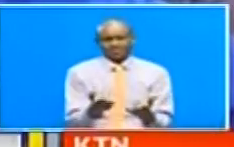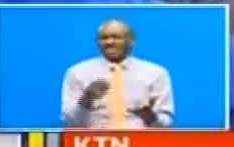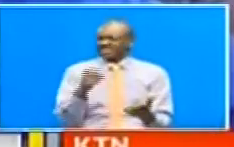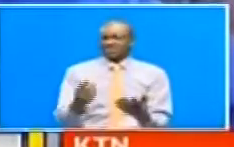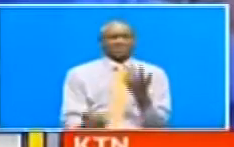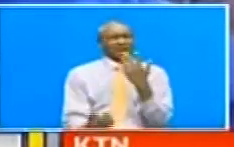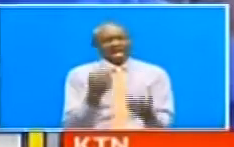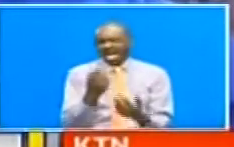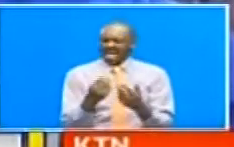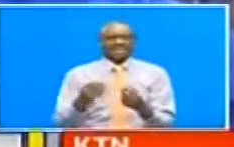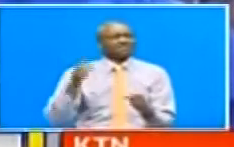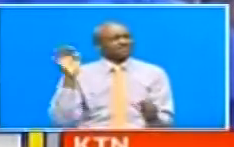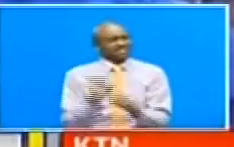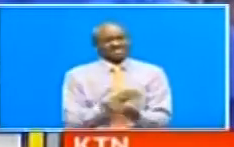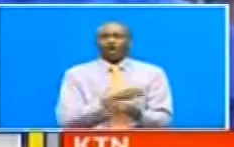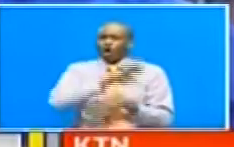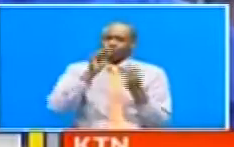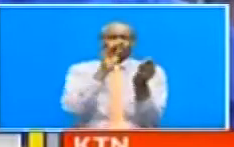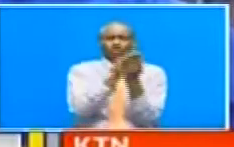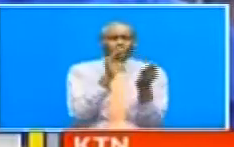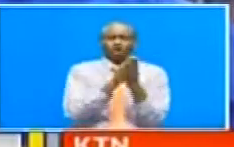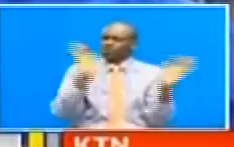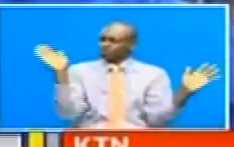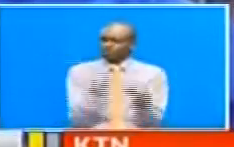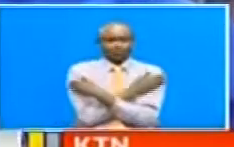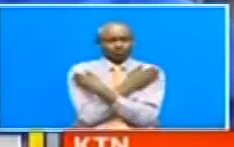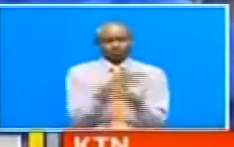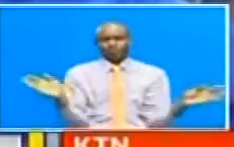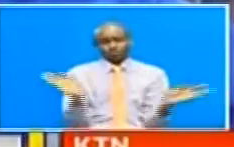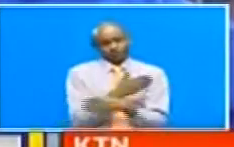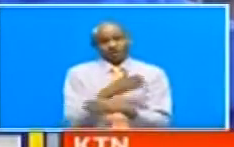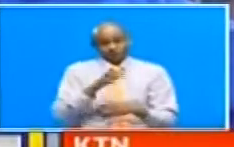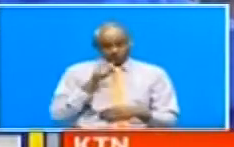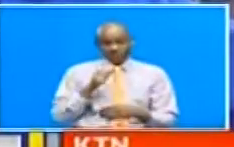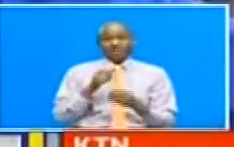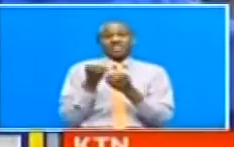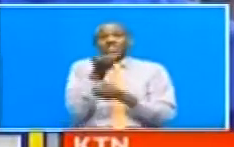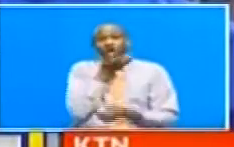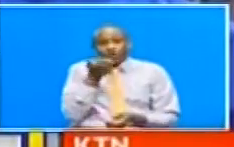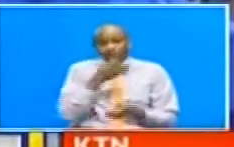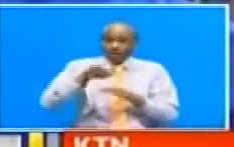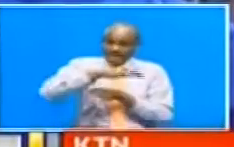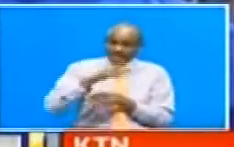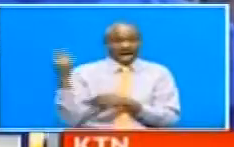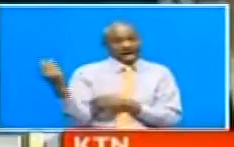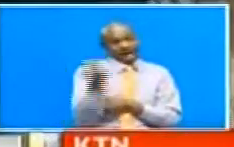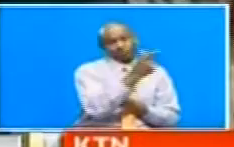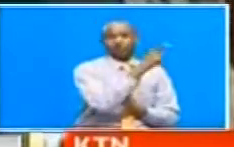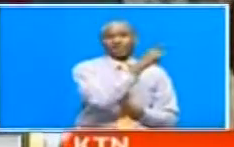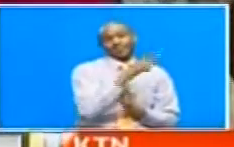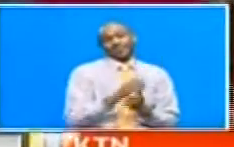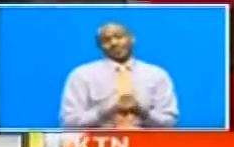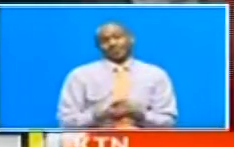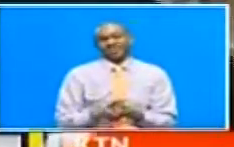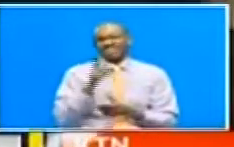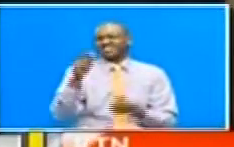sana, mastoo yote imechomeka kutoka area ya Shauri Moyo huko chini mpaka huku juu. Hii ni